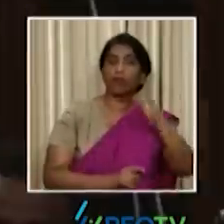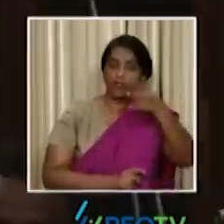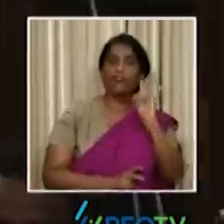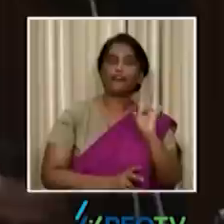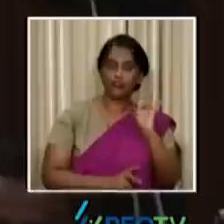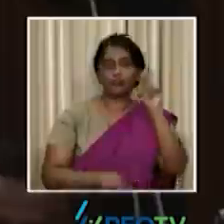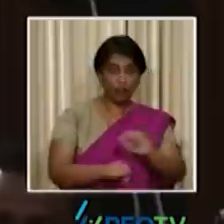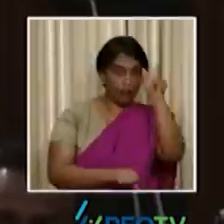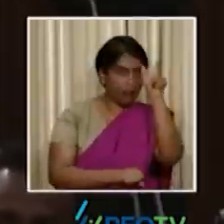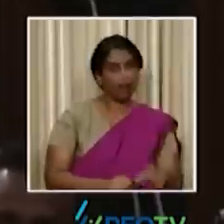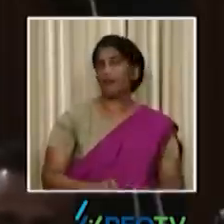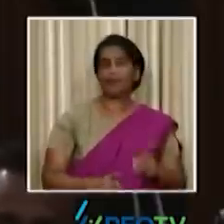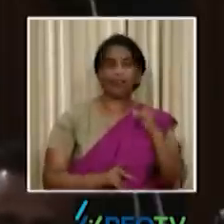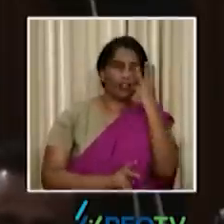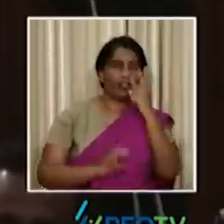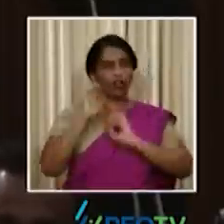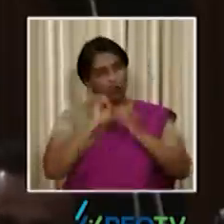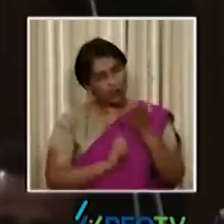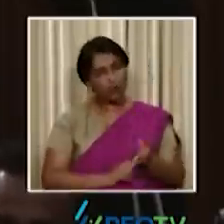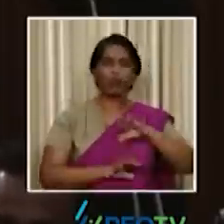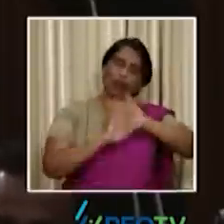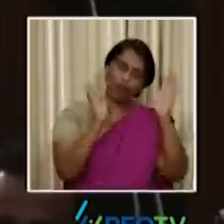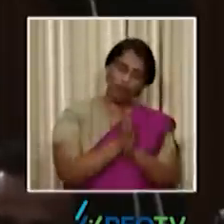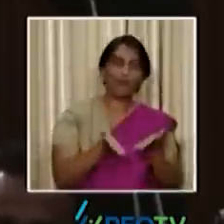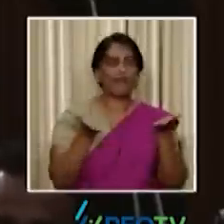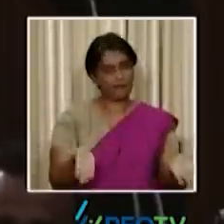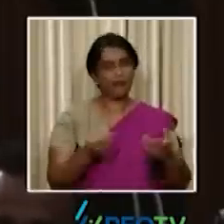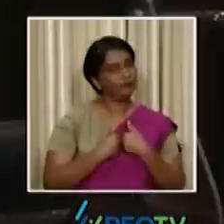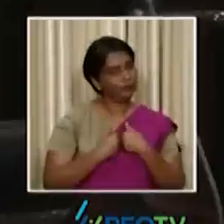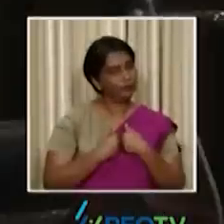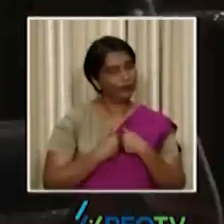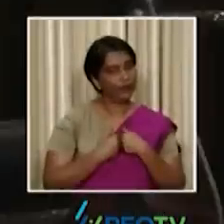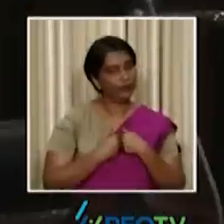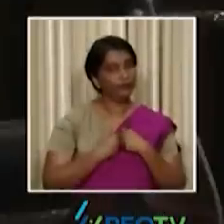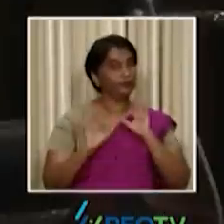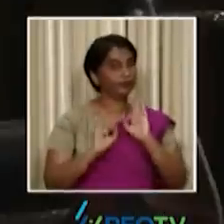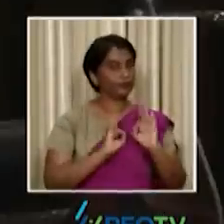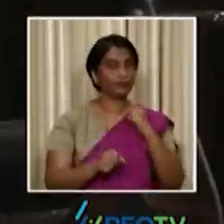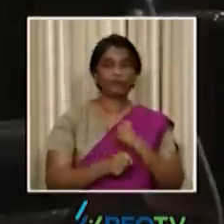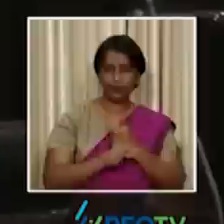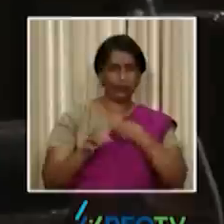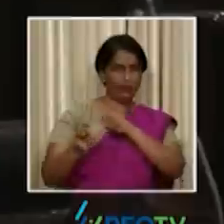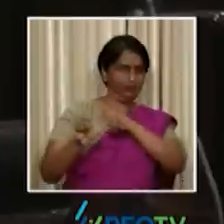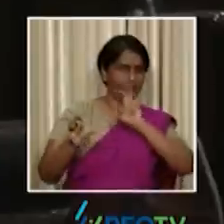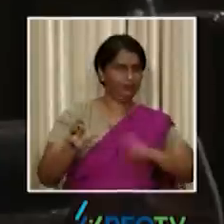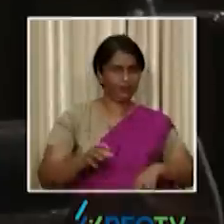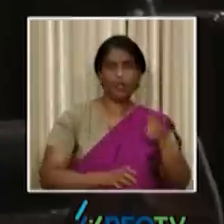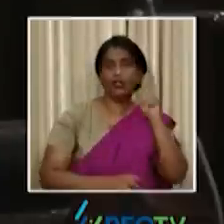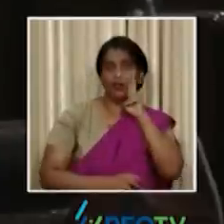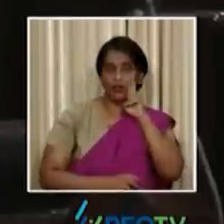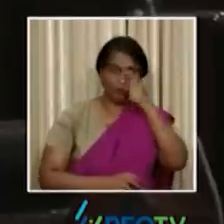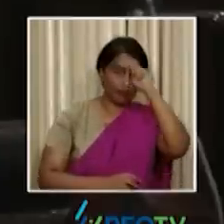අඩු වැඩි වශයෙන් වක් කියන්න ඕන 103ක් ඉන්නවා අනිත් පැත්තියක් තියෙනවා කවුරුත් ඉන්නවා මේ විනාශයට වක් කියන්න ඕන අය යහපාලන ආණ්ඩුවේ ඉඳලා එළියට ආවේ රනිල්